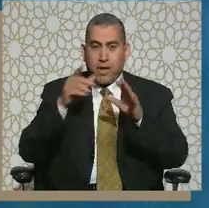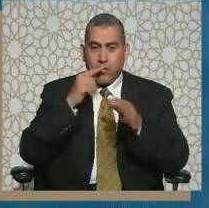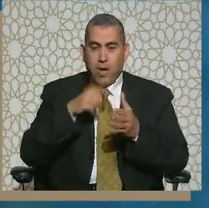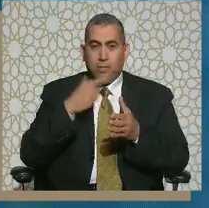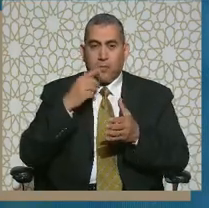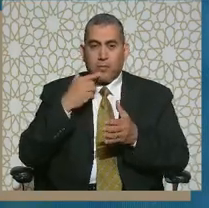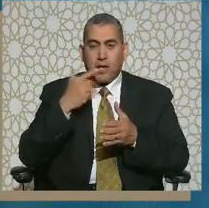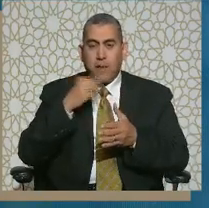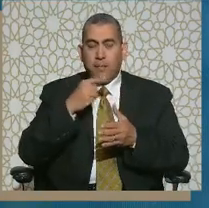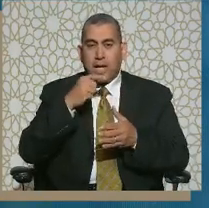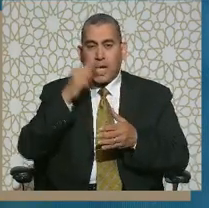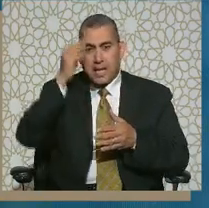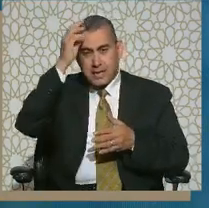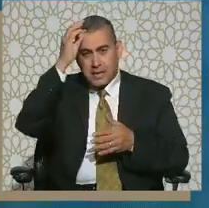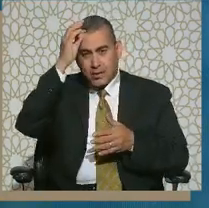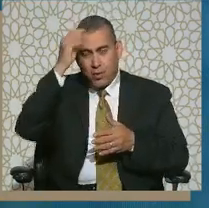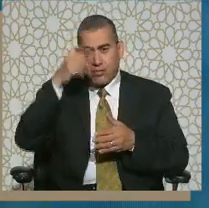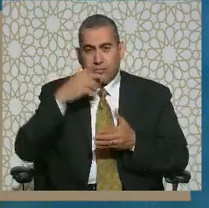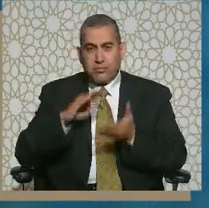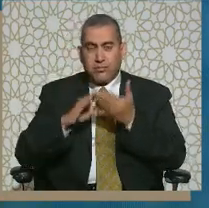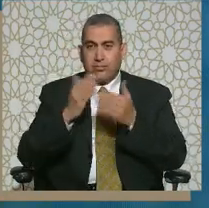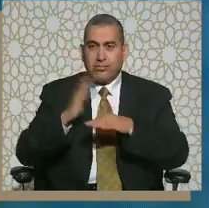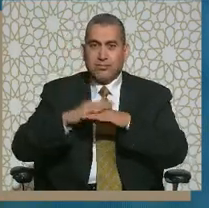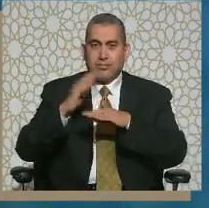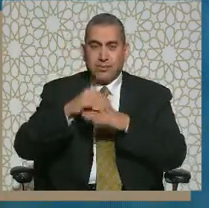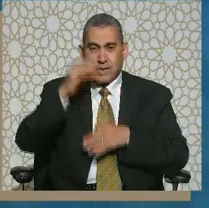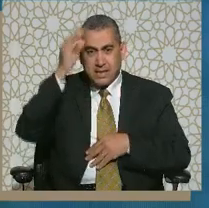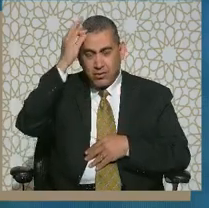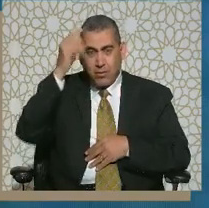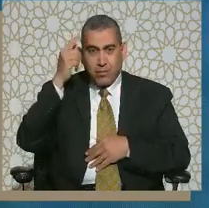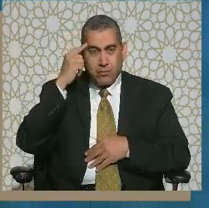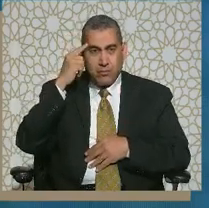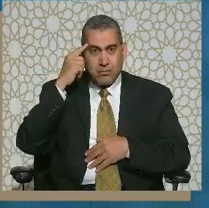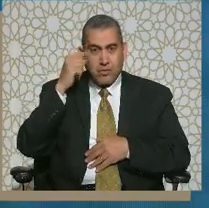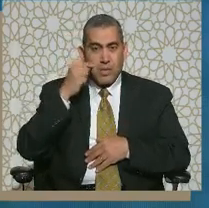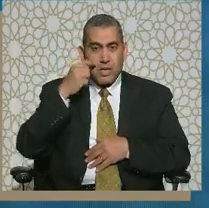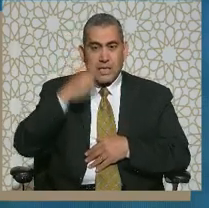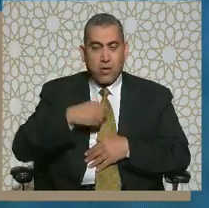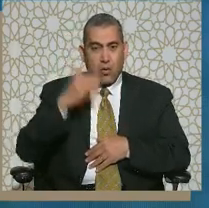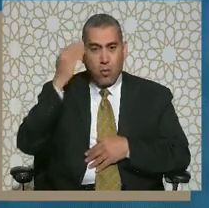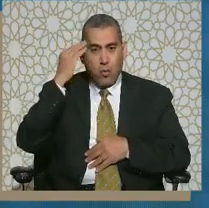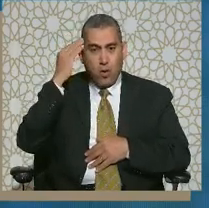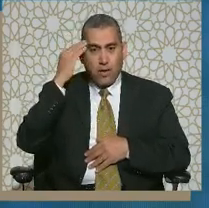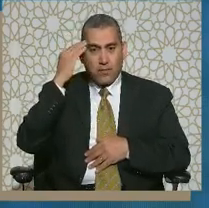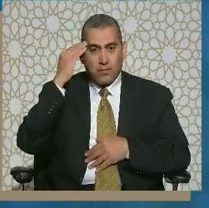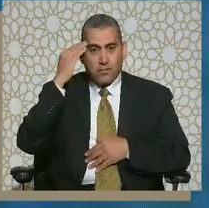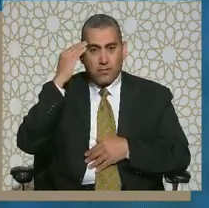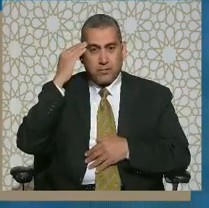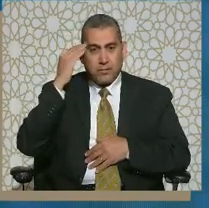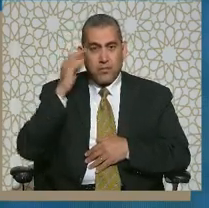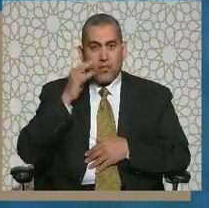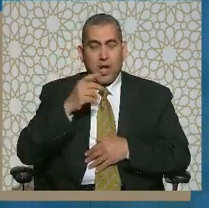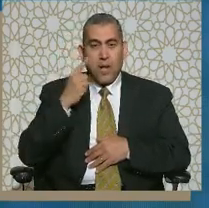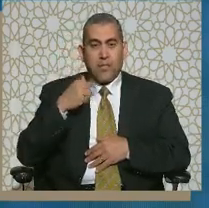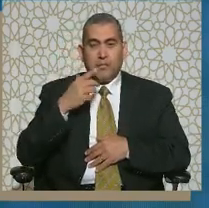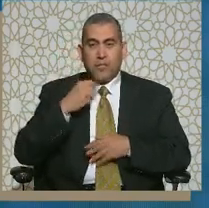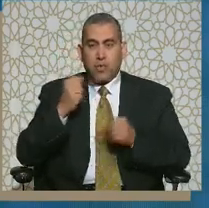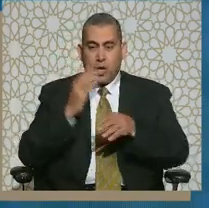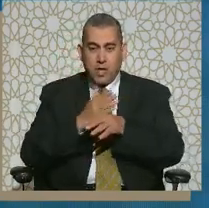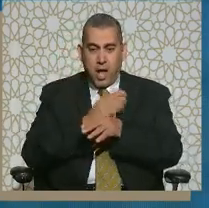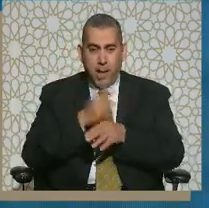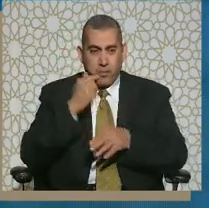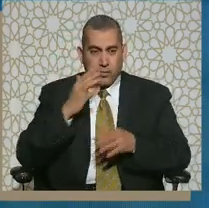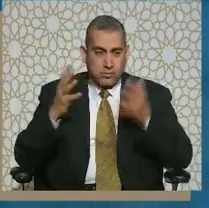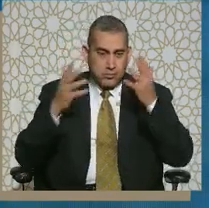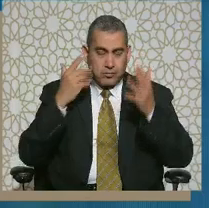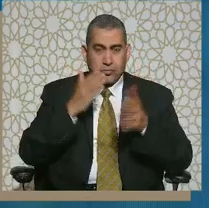السوده مجد متركب من وهم ان الانسان لا يكون انسانا الا بقدر اوجاعه